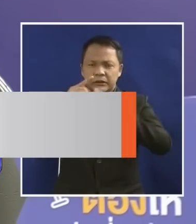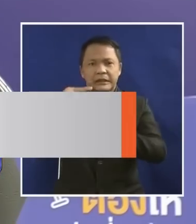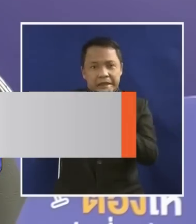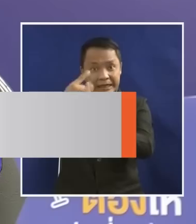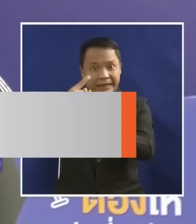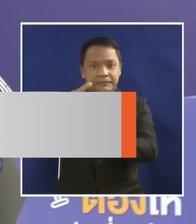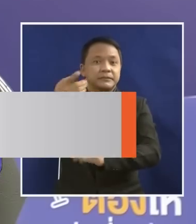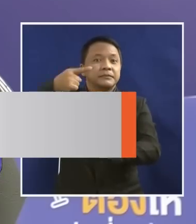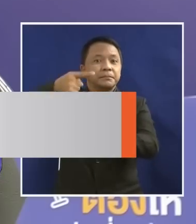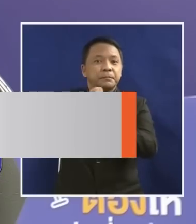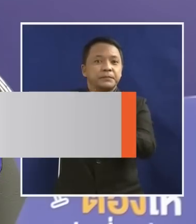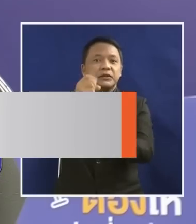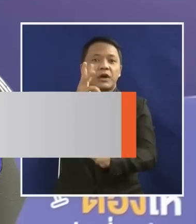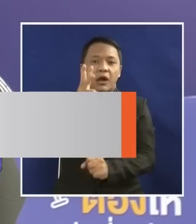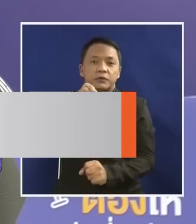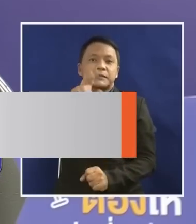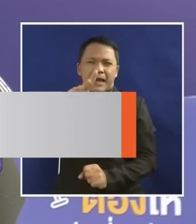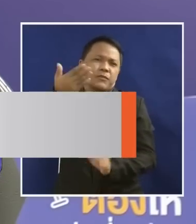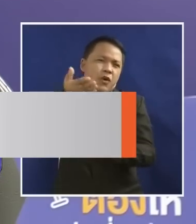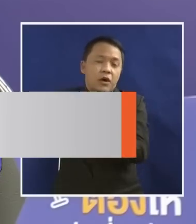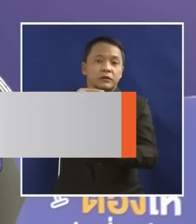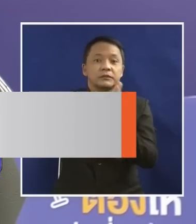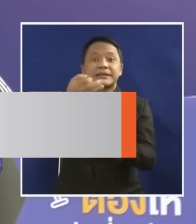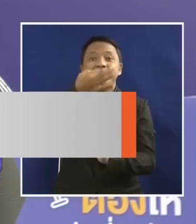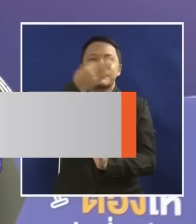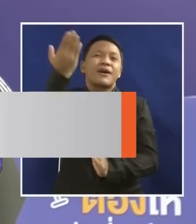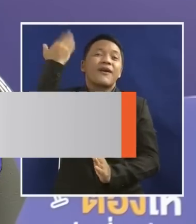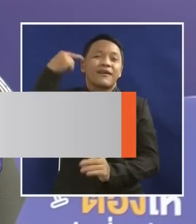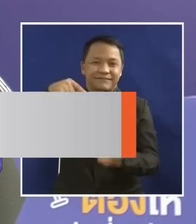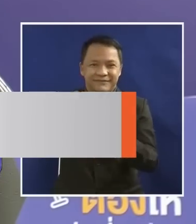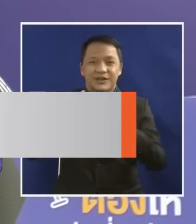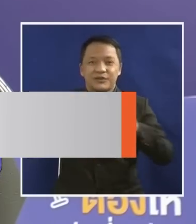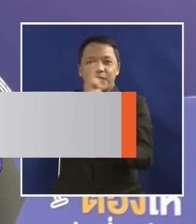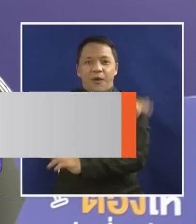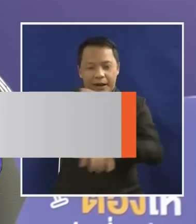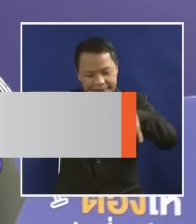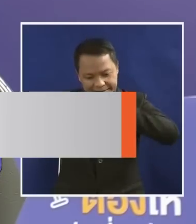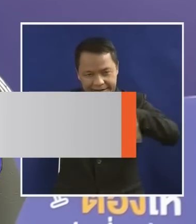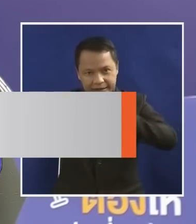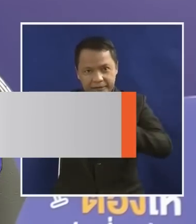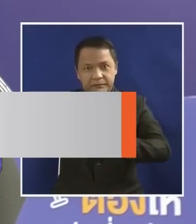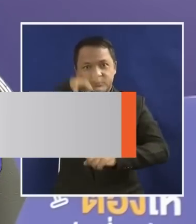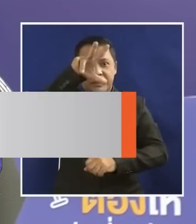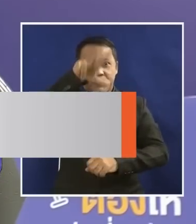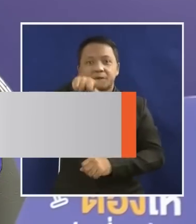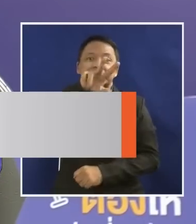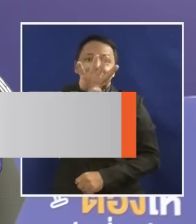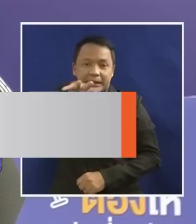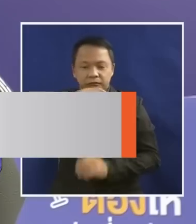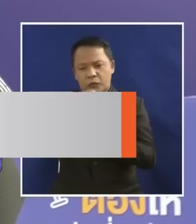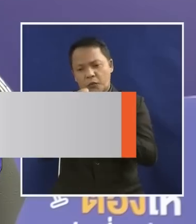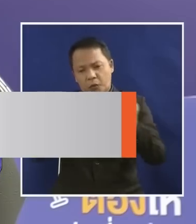ละลอกแรกแล้วนะครับในต่างจังหวัดและท่านเห็นนะฮะที่สมุทรสาครตอนนั้นกระทรวงสาธารณสุขไปจัดตั้งถึง 3,000 4,000 เตียงนะครับ